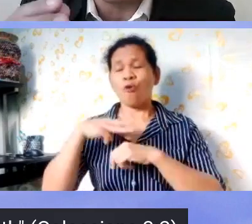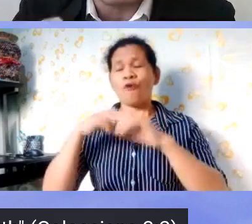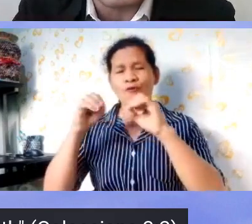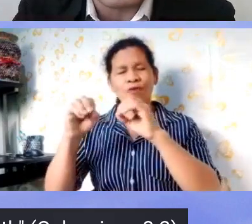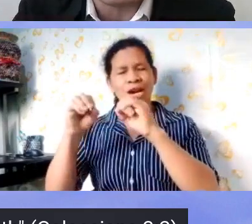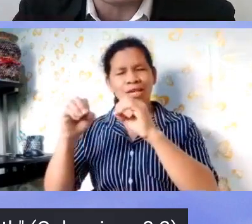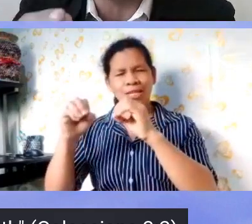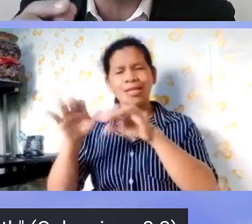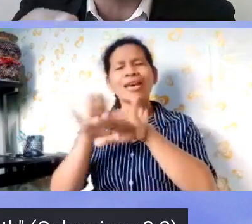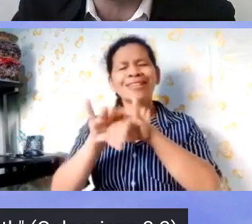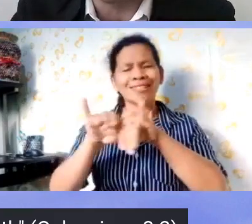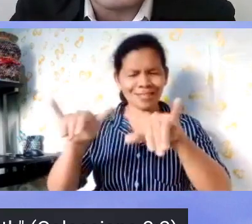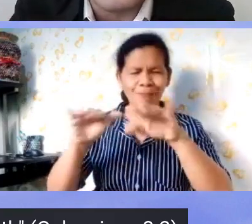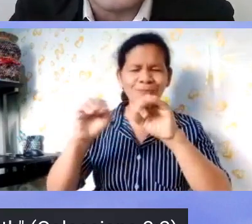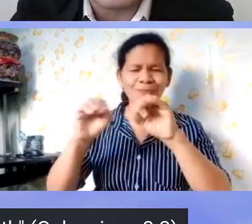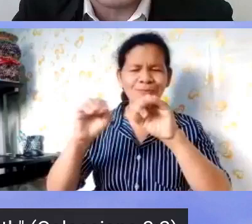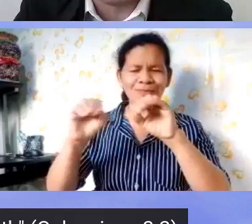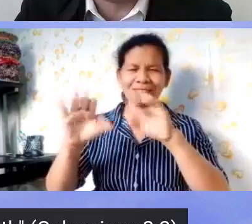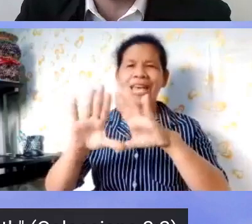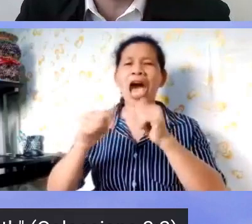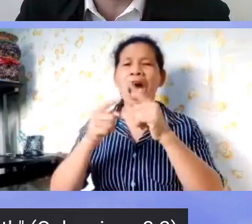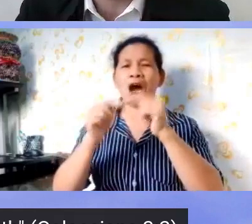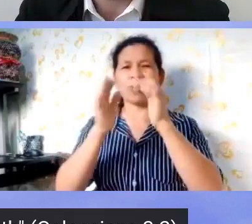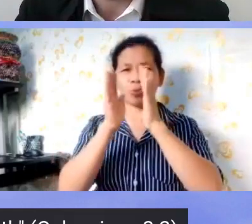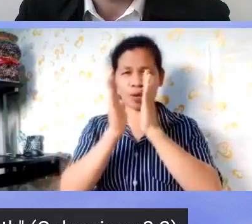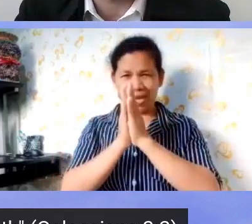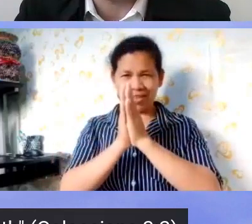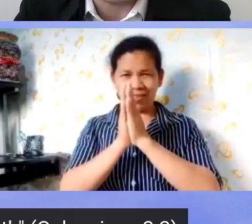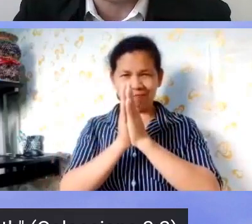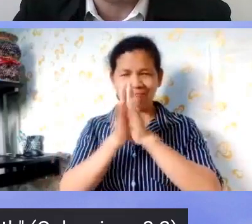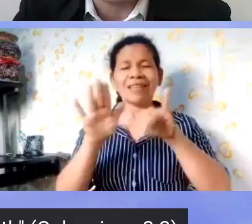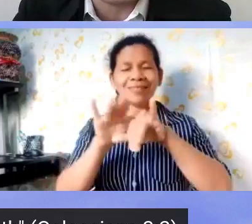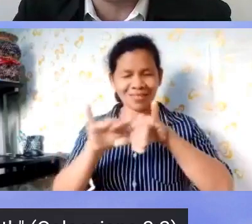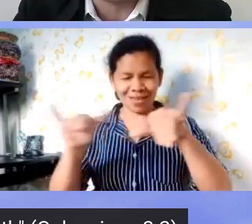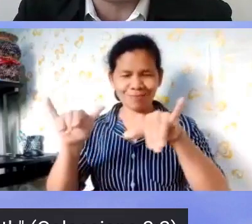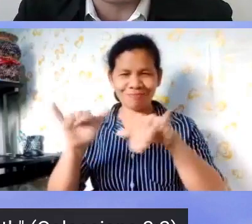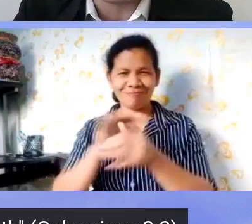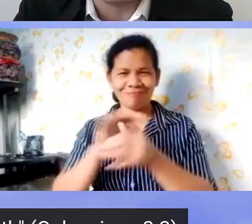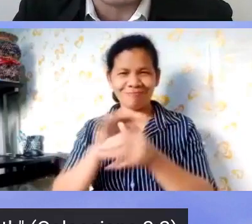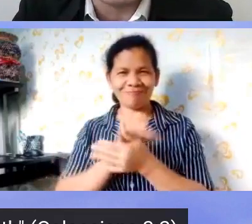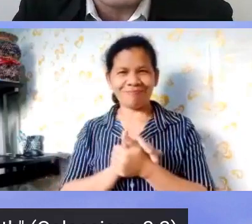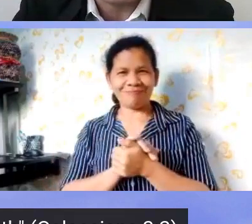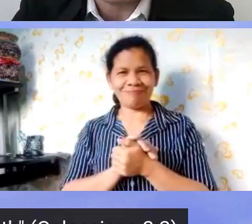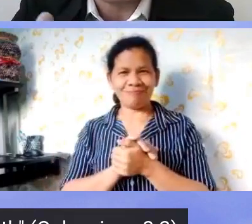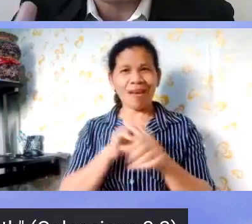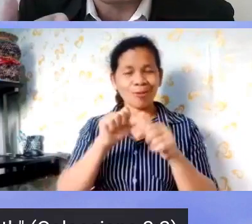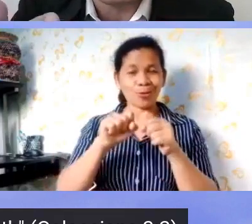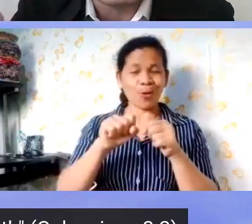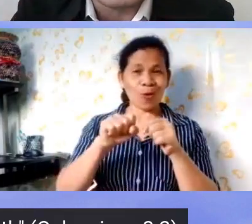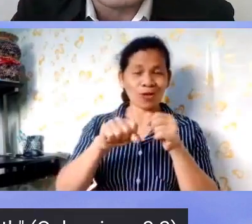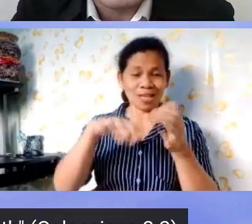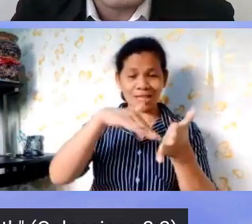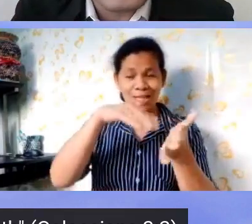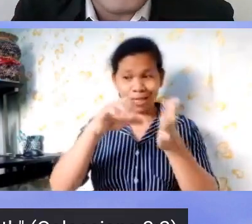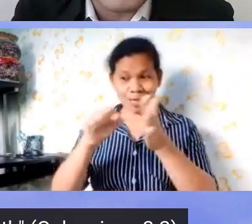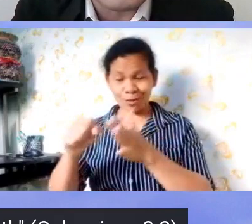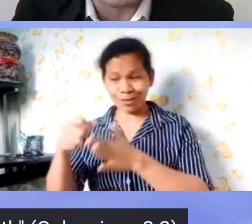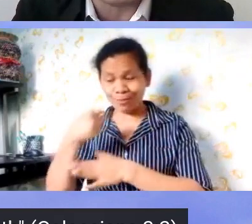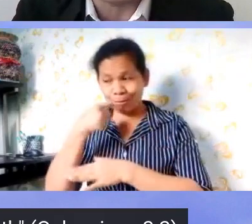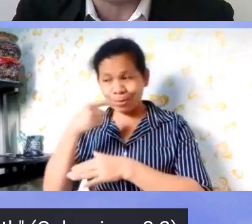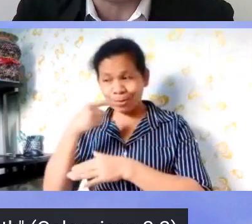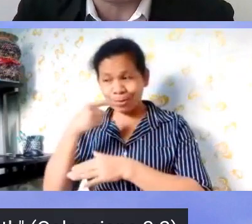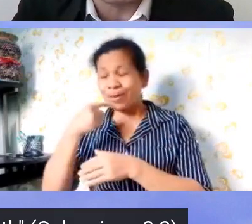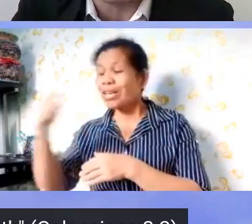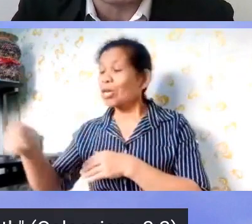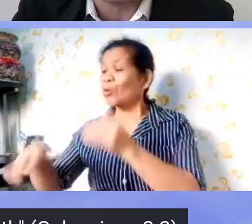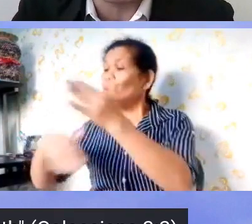time, tinuturoan po natin silang manalangin. Kaya yung aking mga Bible students, sabi ko, sa susunod na meeting